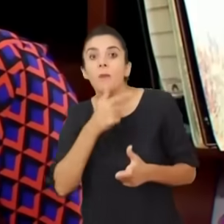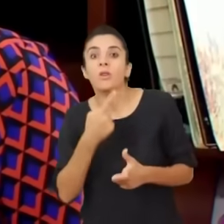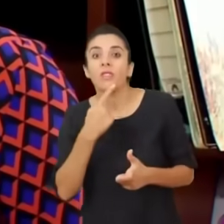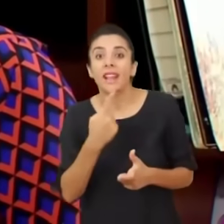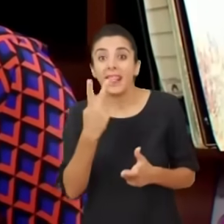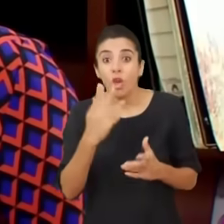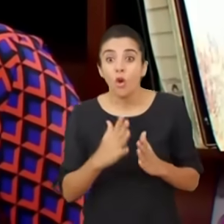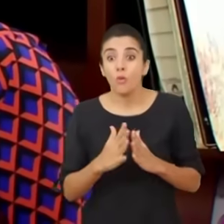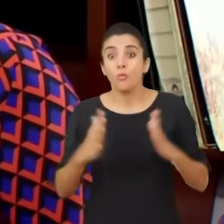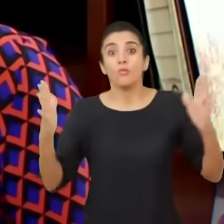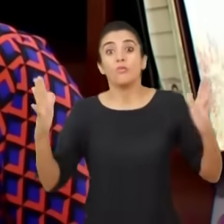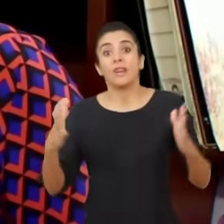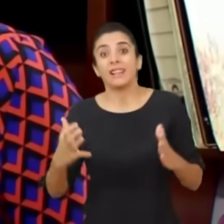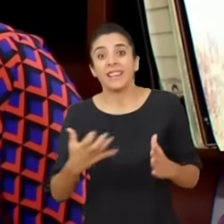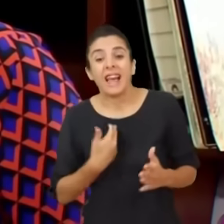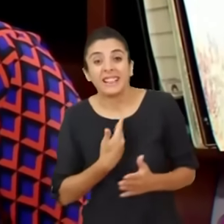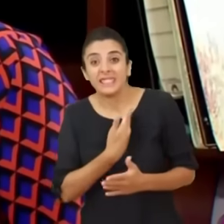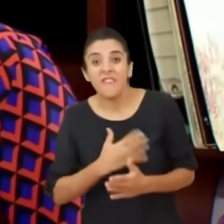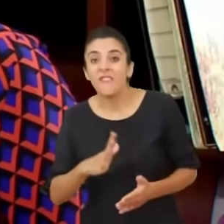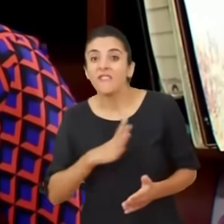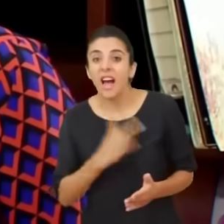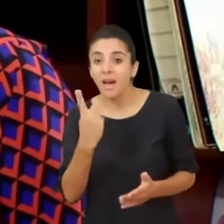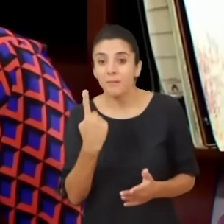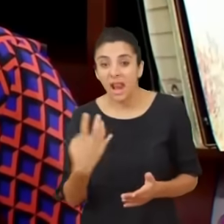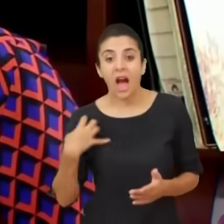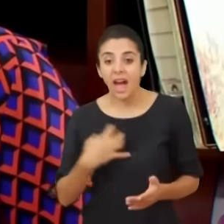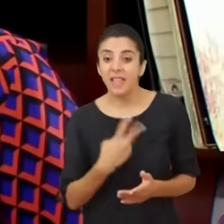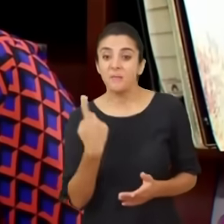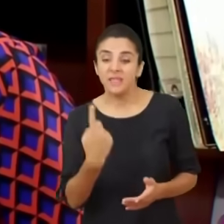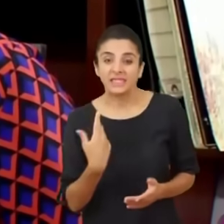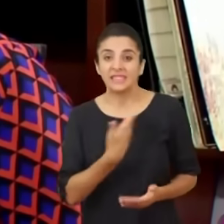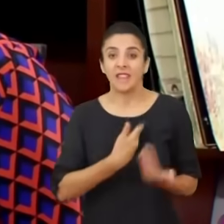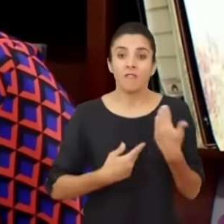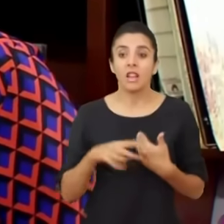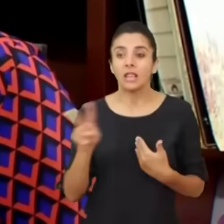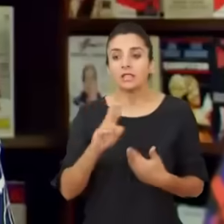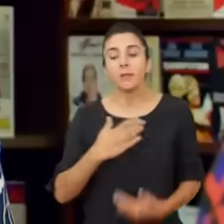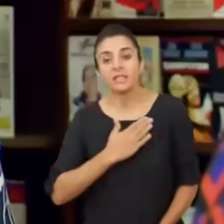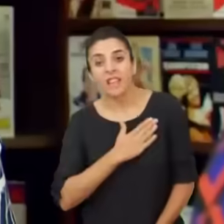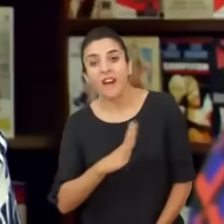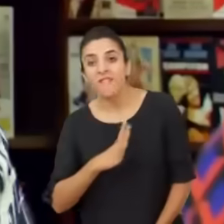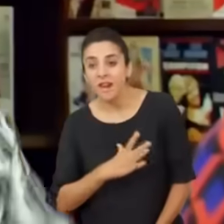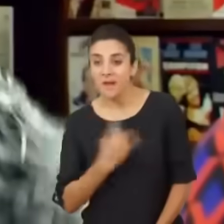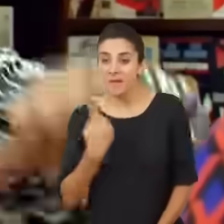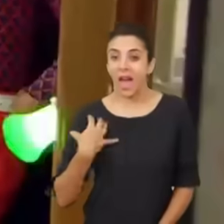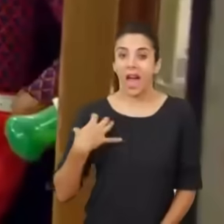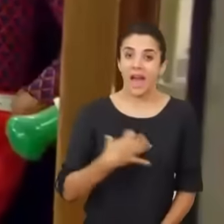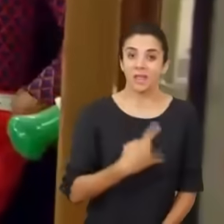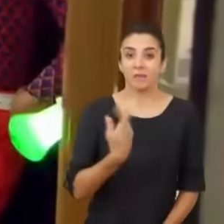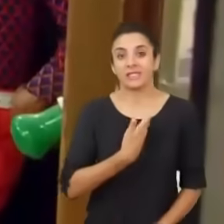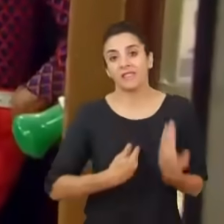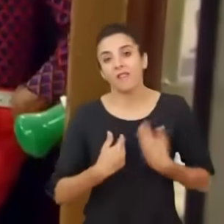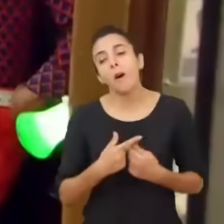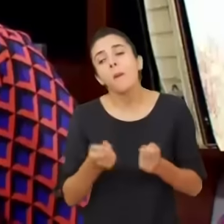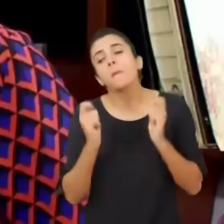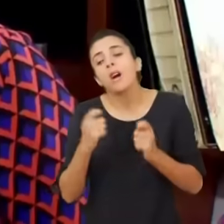büyük nimetim var. Biri anam, biri yârim. İkisine de hürmetim var. Biri anam, biri yârim. Yapacak bir şey